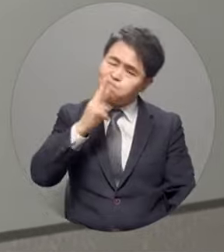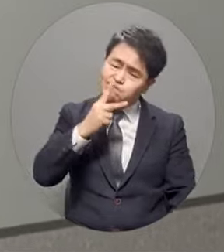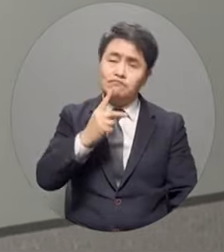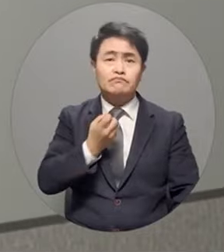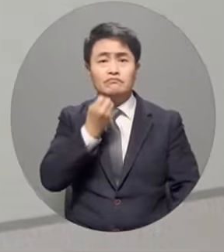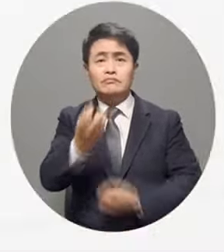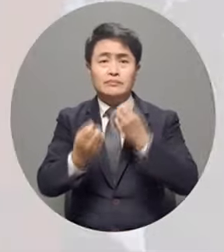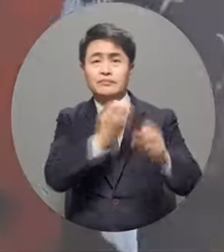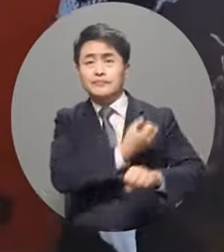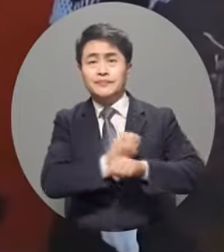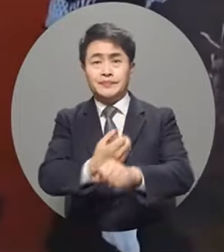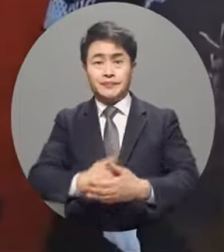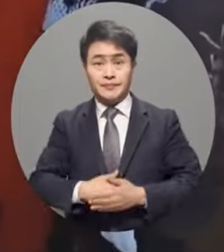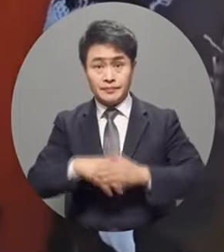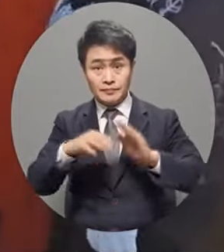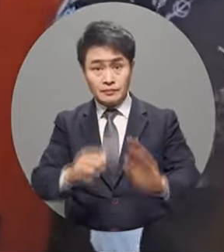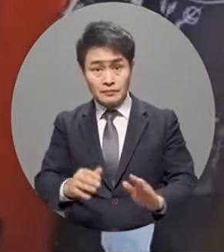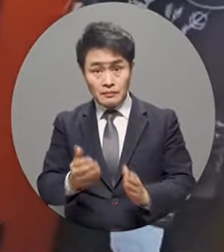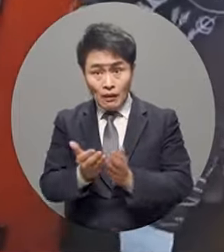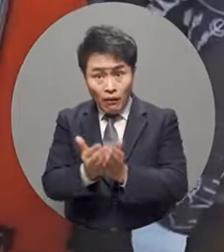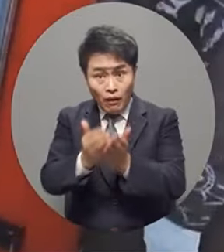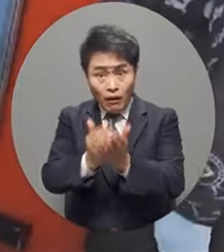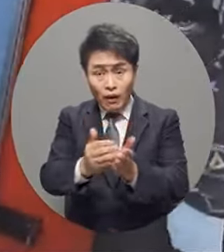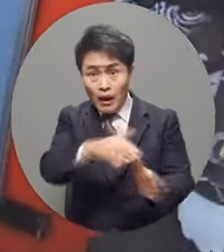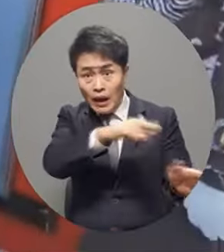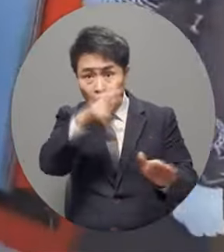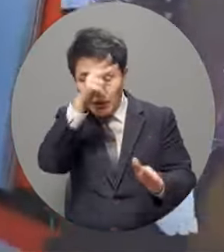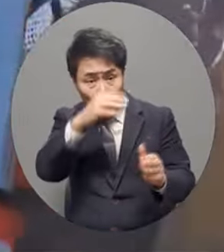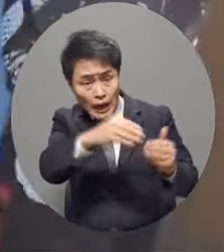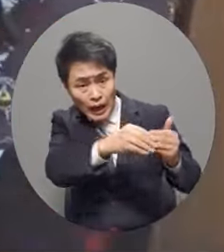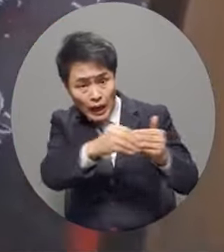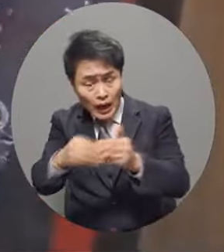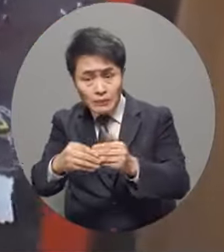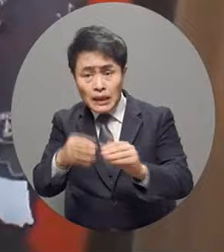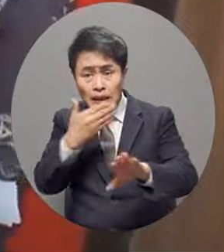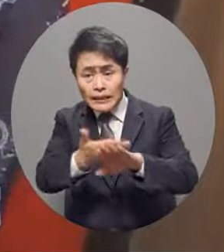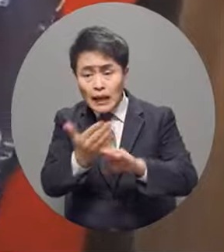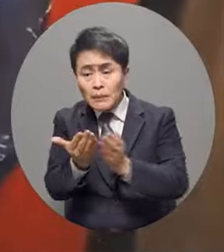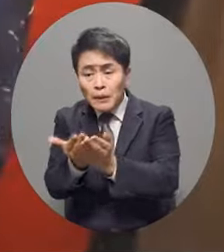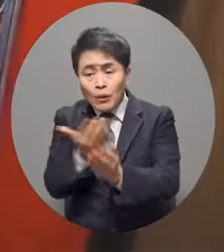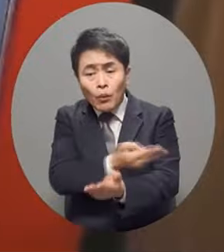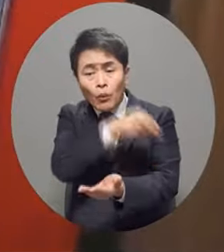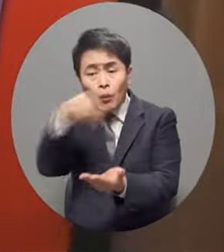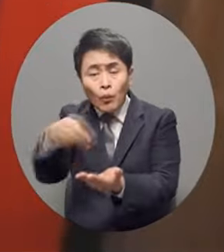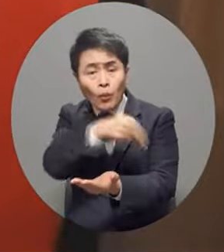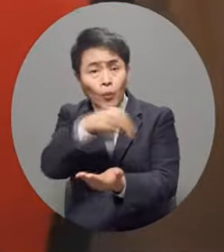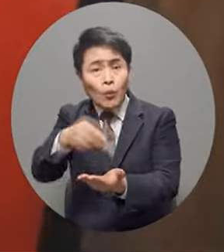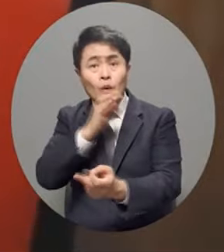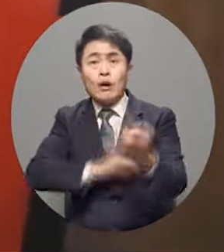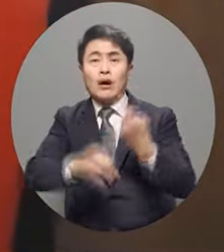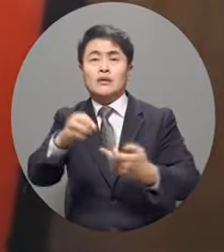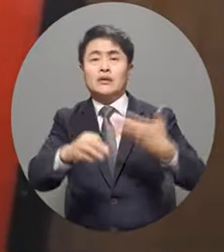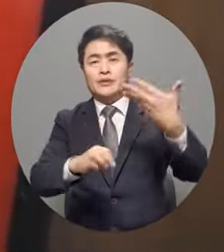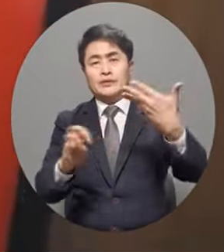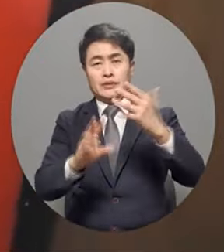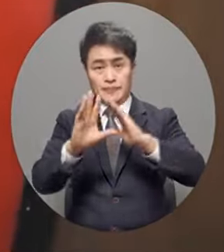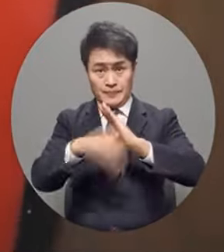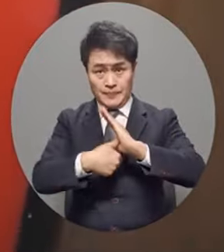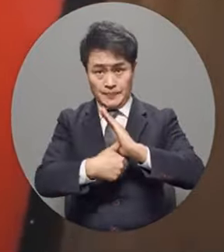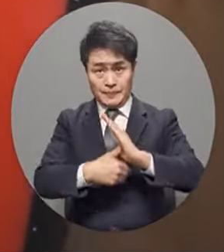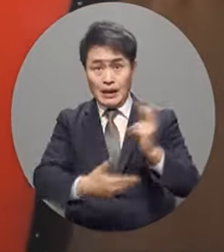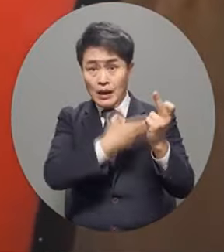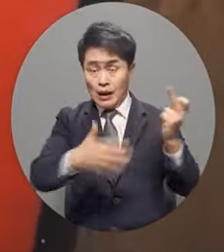전해졌습니다. 선원들이 해경의 안내를 받으며 차례로 다른 배로 옮겨탑니다. 오늘 아침 8시 반쯤